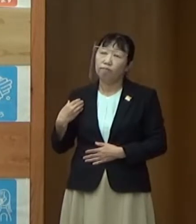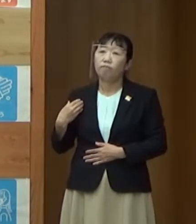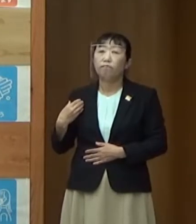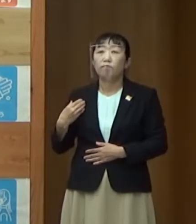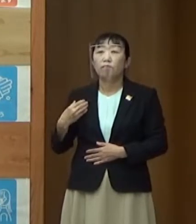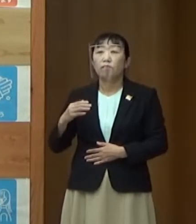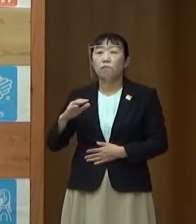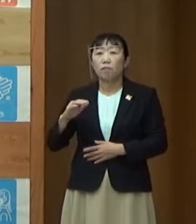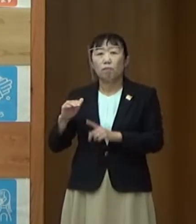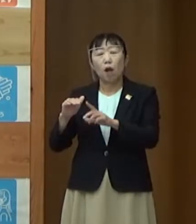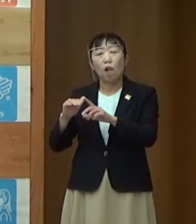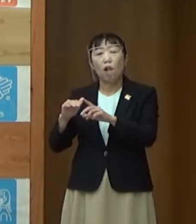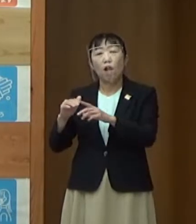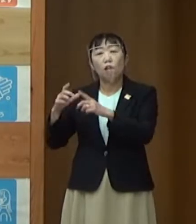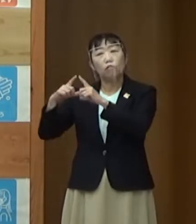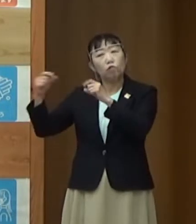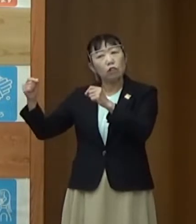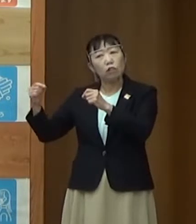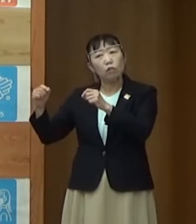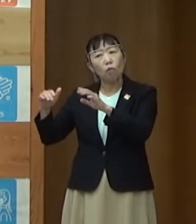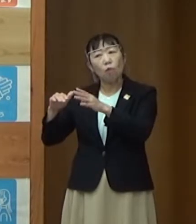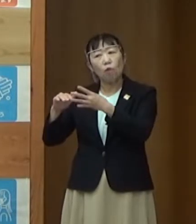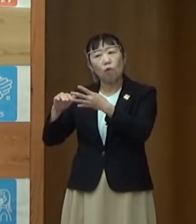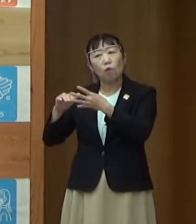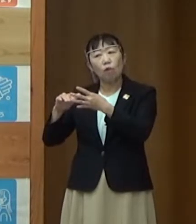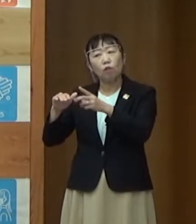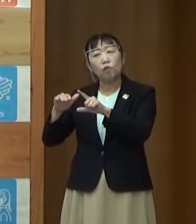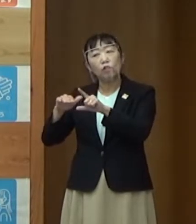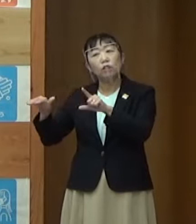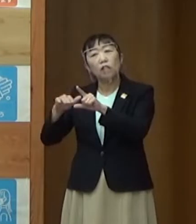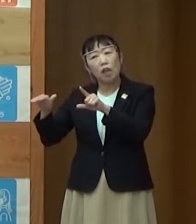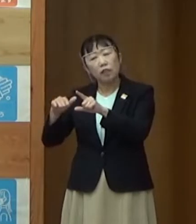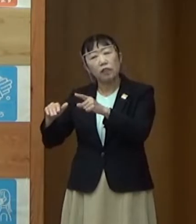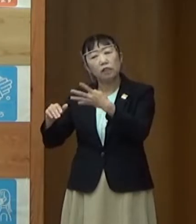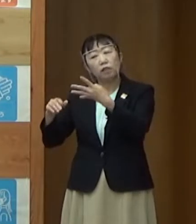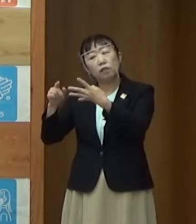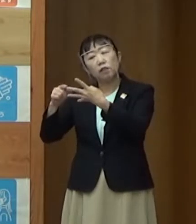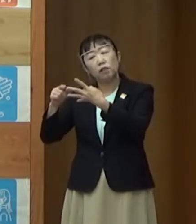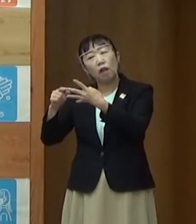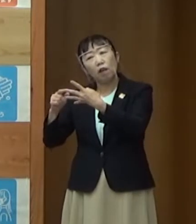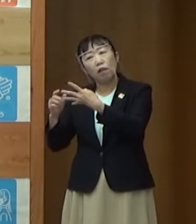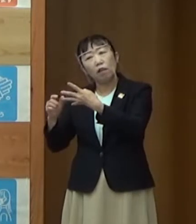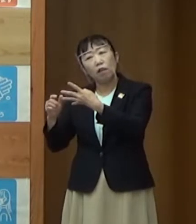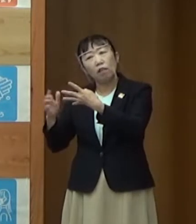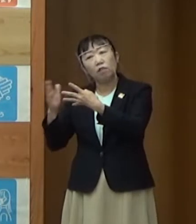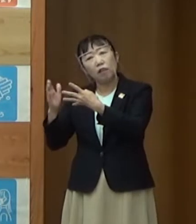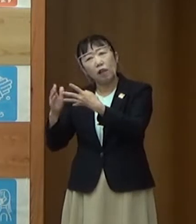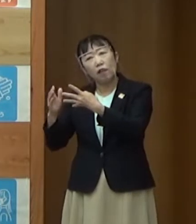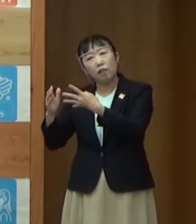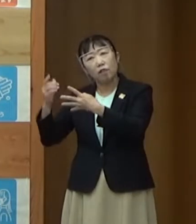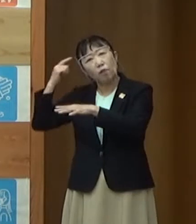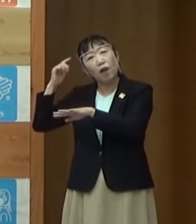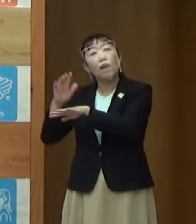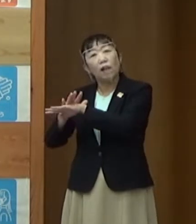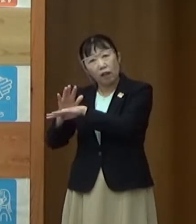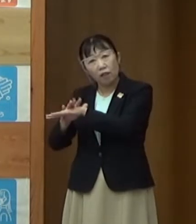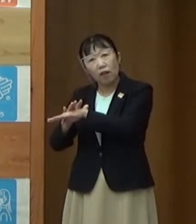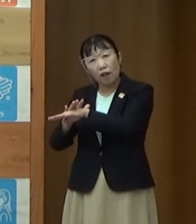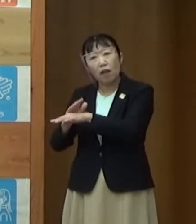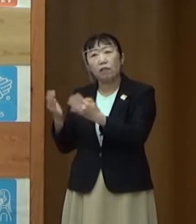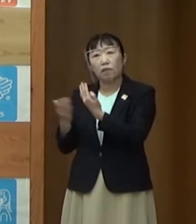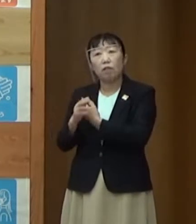ますから、ステージ3のですね、人口10万人当たり15を超えてはいないんですが、そういった札